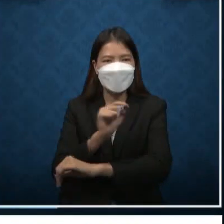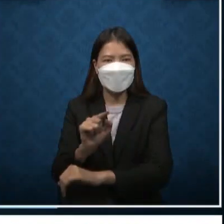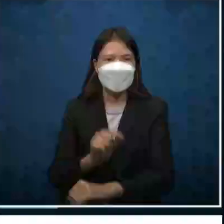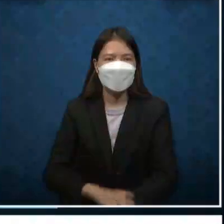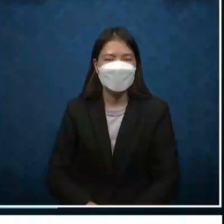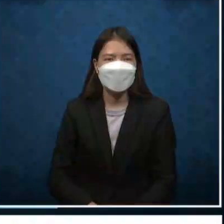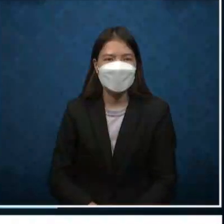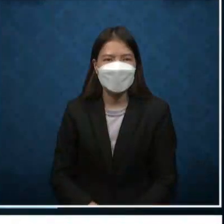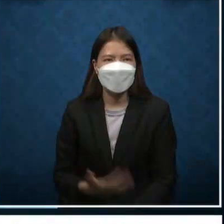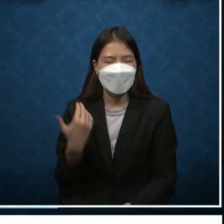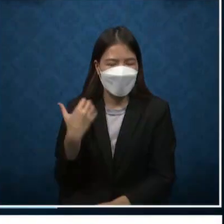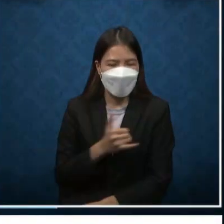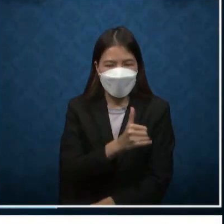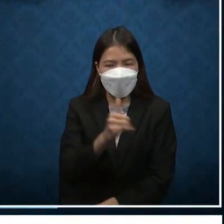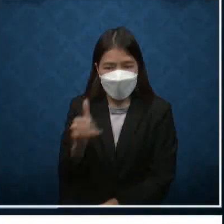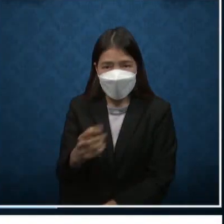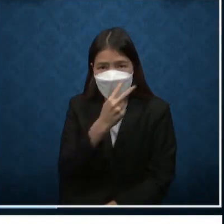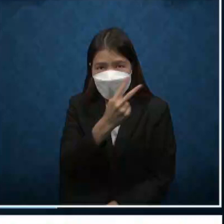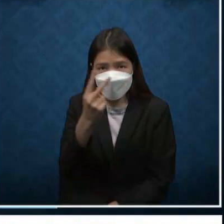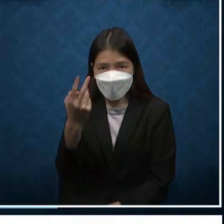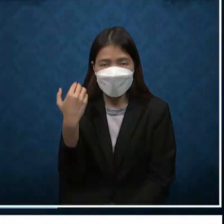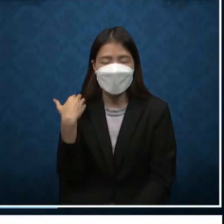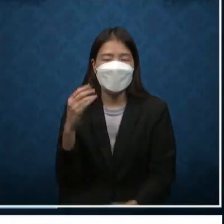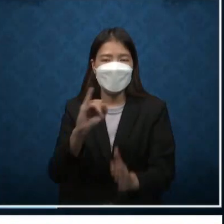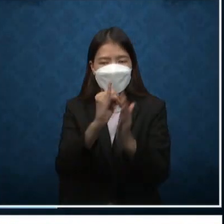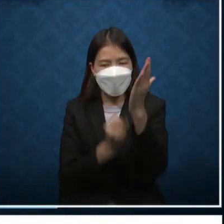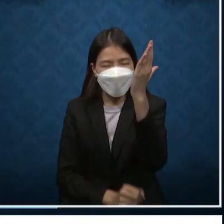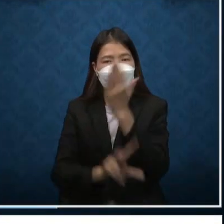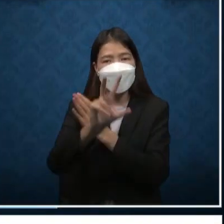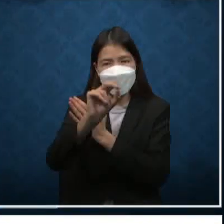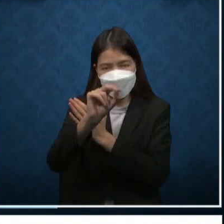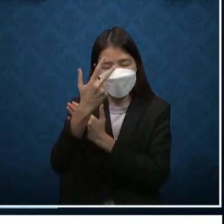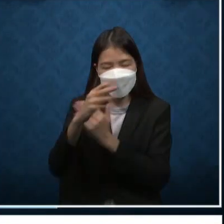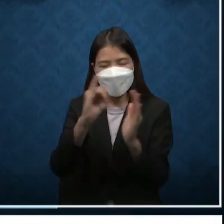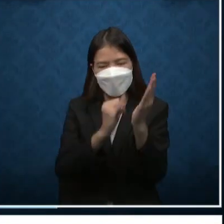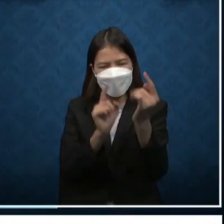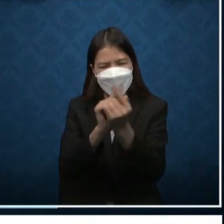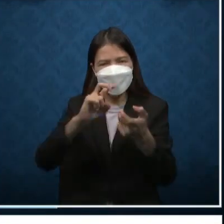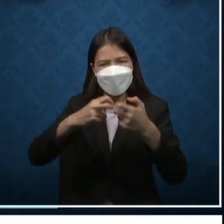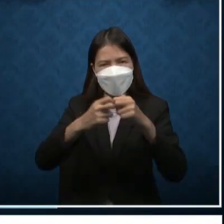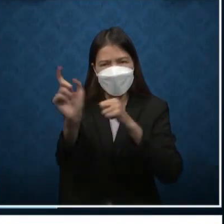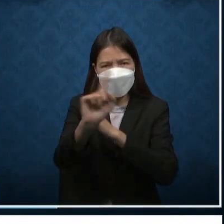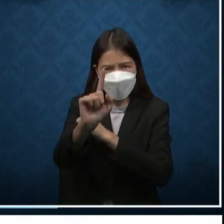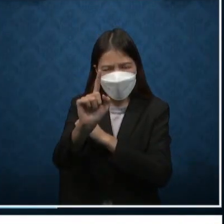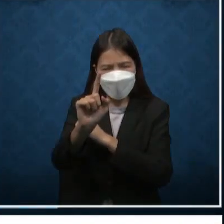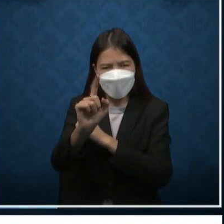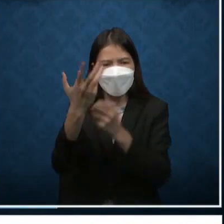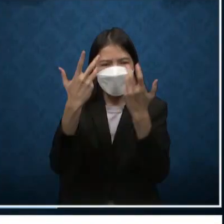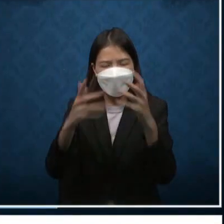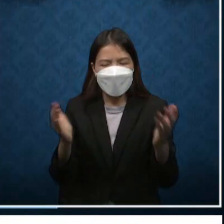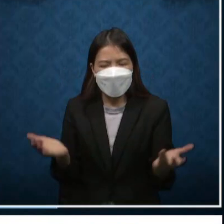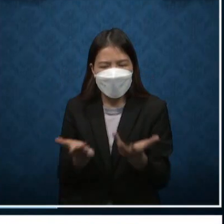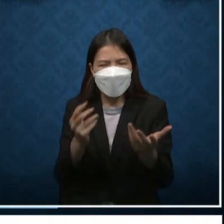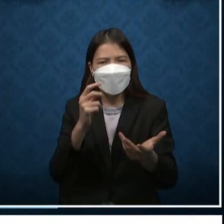จากการลงพื้ที่ใน 30 จหวดทุภูมิภาคขประเทศไยพบปญหาอุปศักษในการขับเคลื่อน